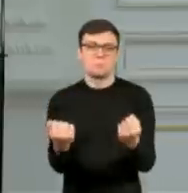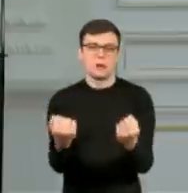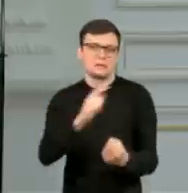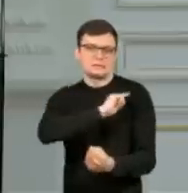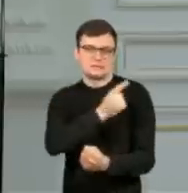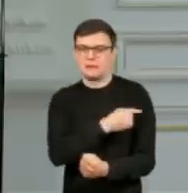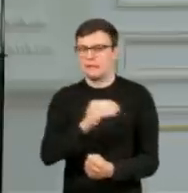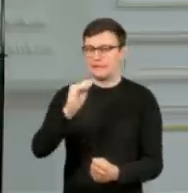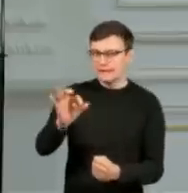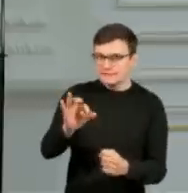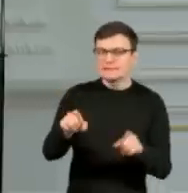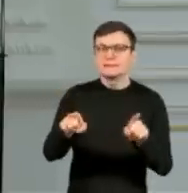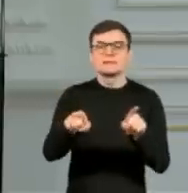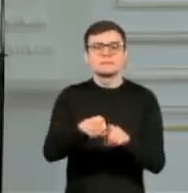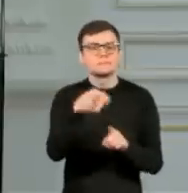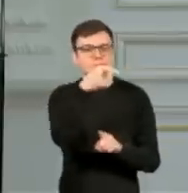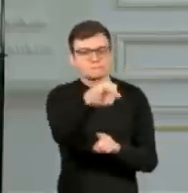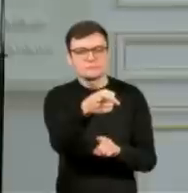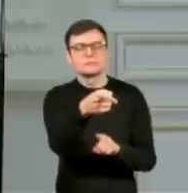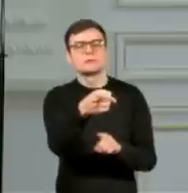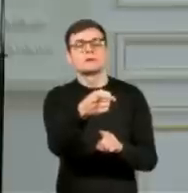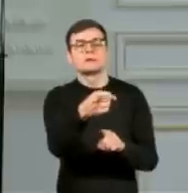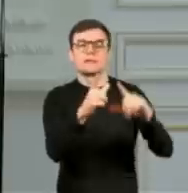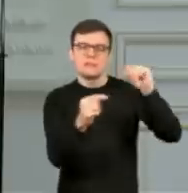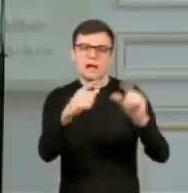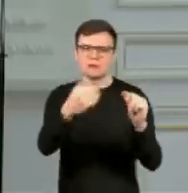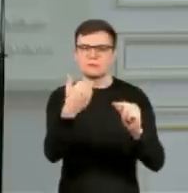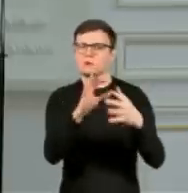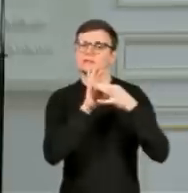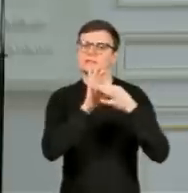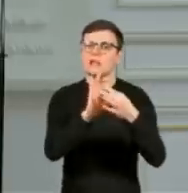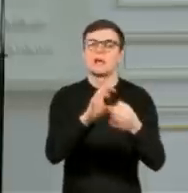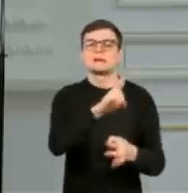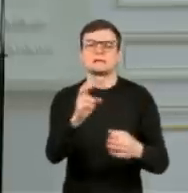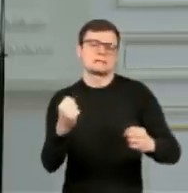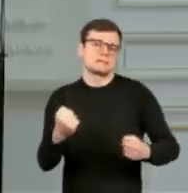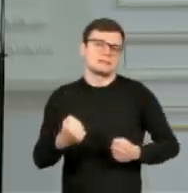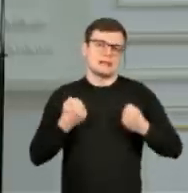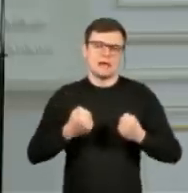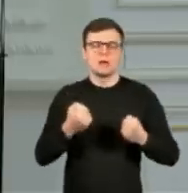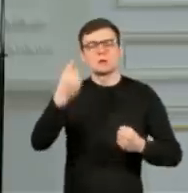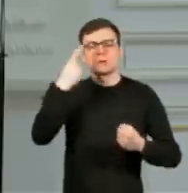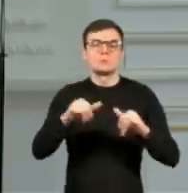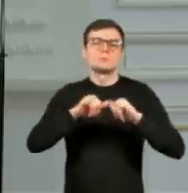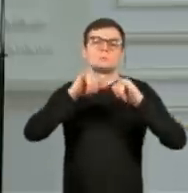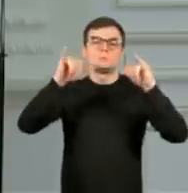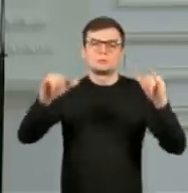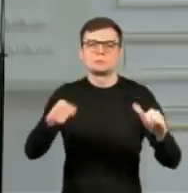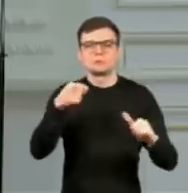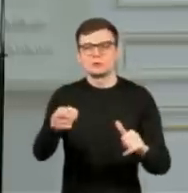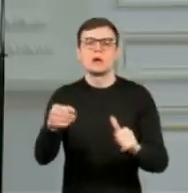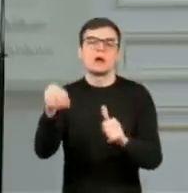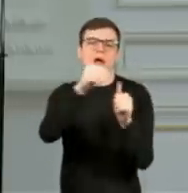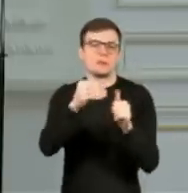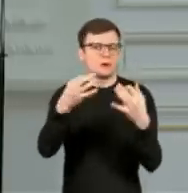ES ir mūsų transatlantinių sąjungininkų pastangas stiprinti Armėnijos suverenitetą ir